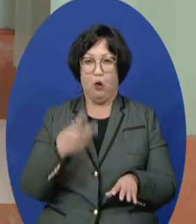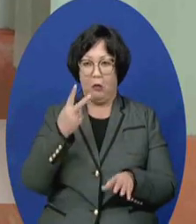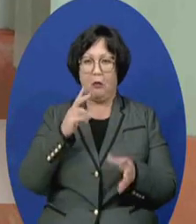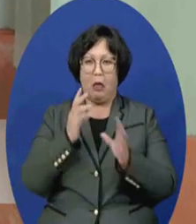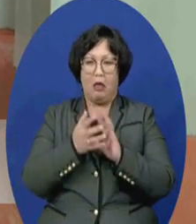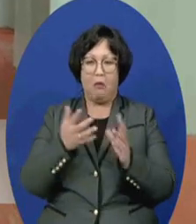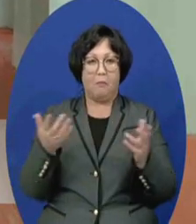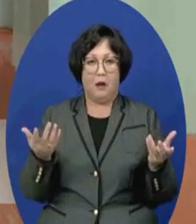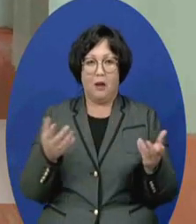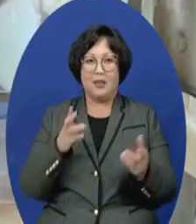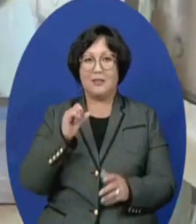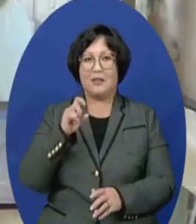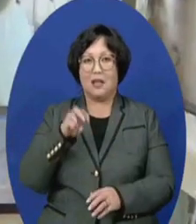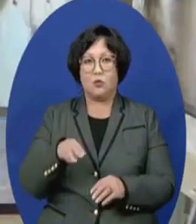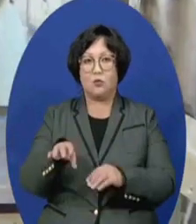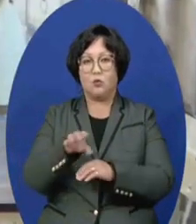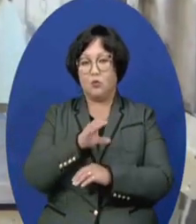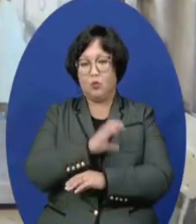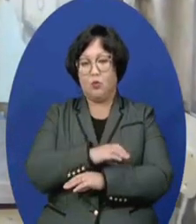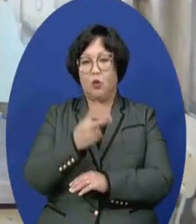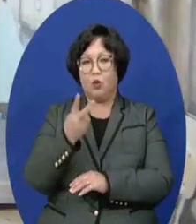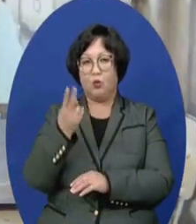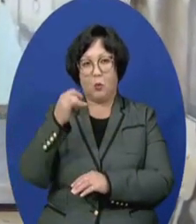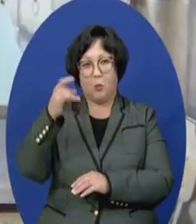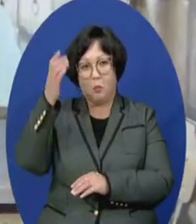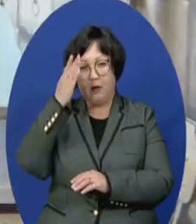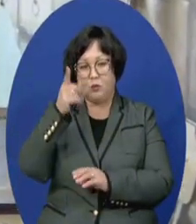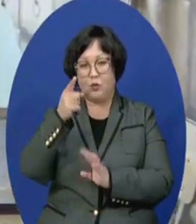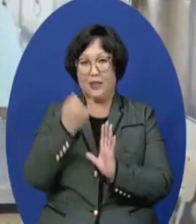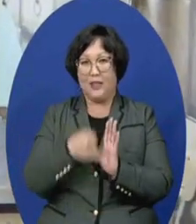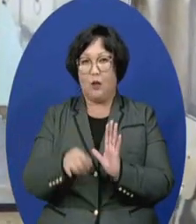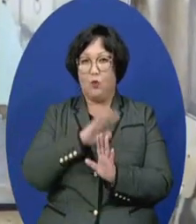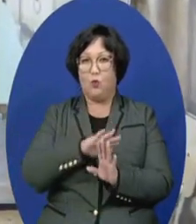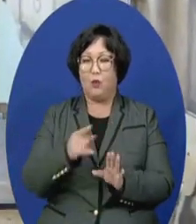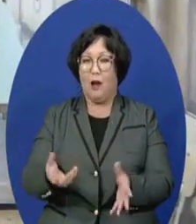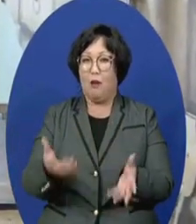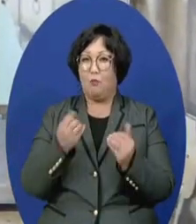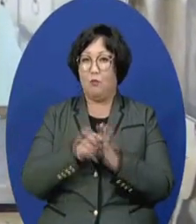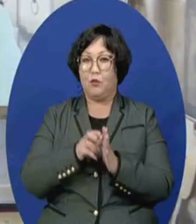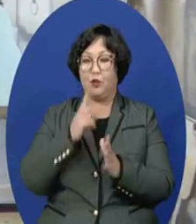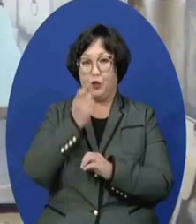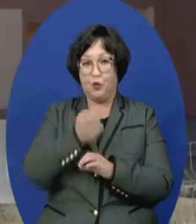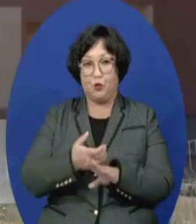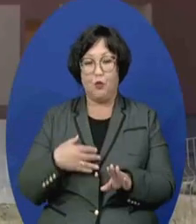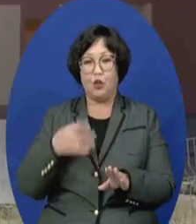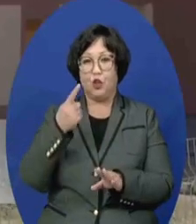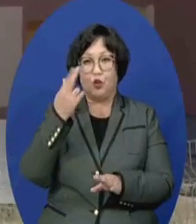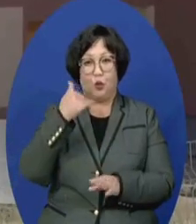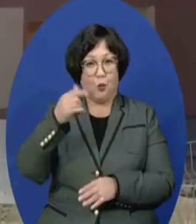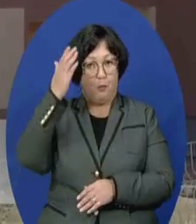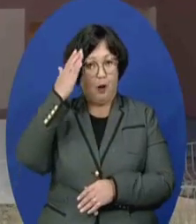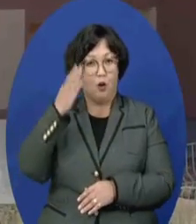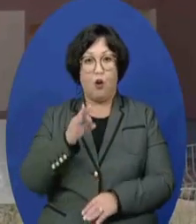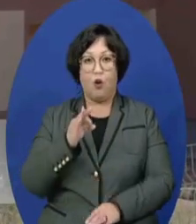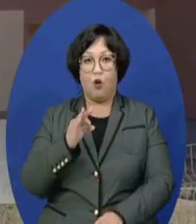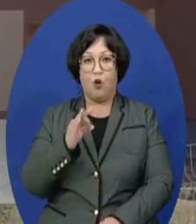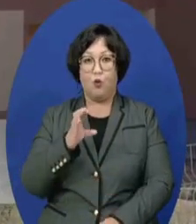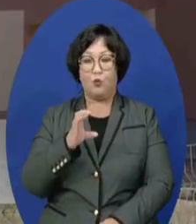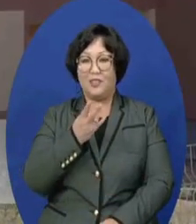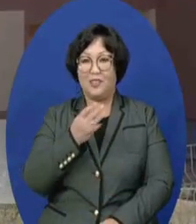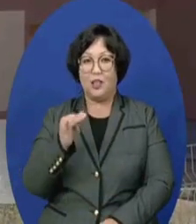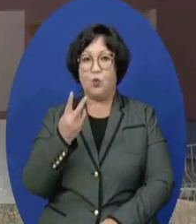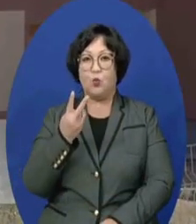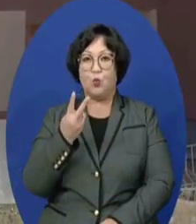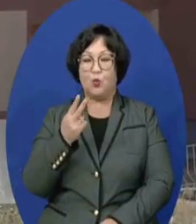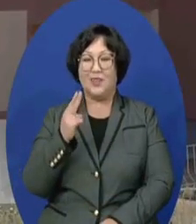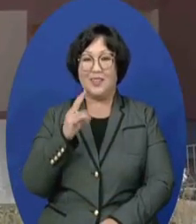сумын сургууль 2 дотор байртай 160 хүүхэд хүлээн авах хүчин чадалтай. Өнгөрсөн жил нэг дотор байрыг нь өвсний үндэс төвшөнд 160